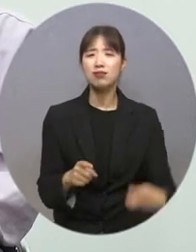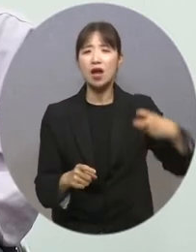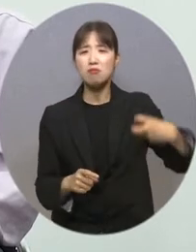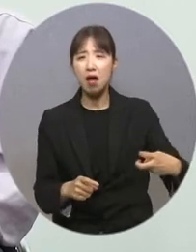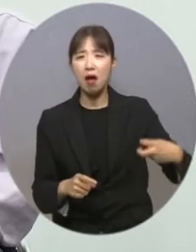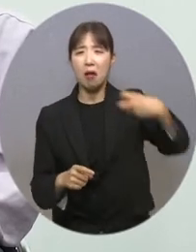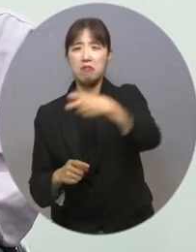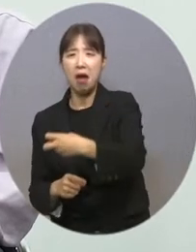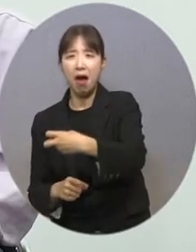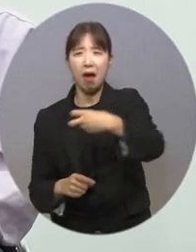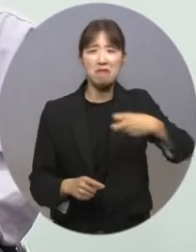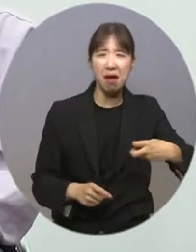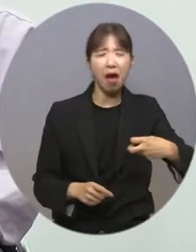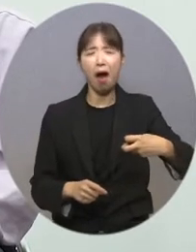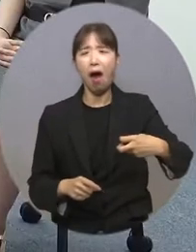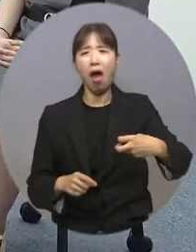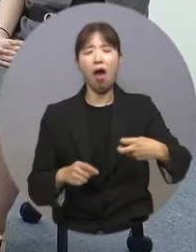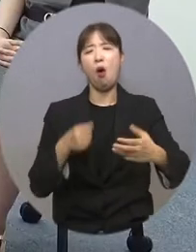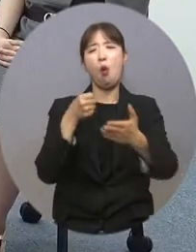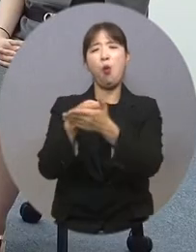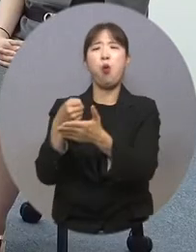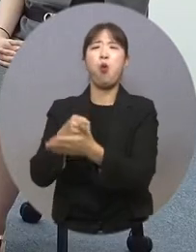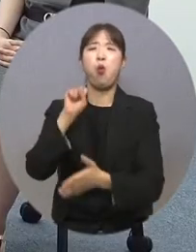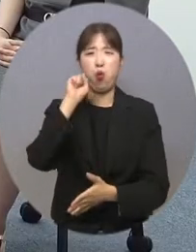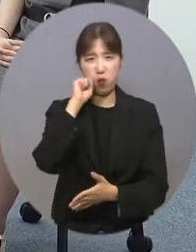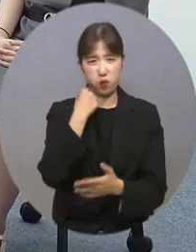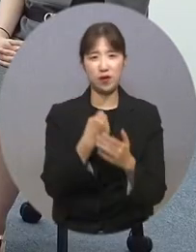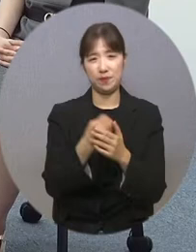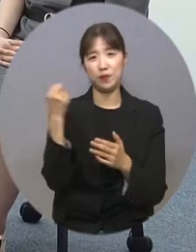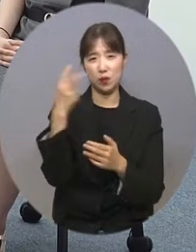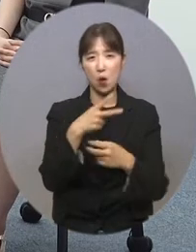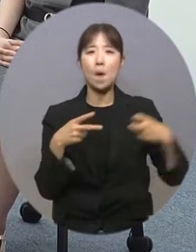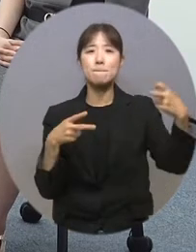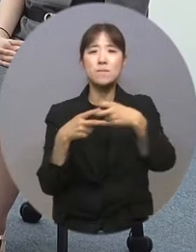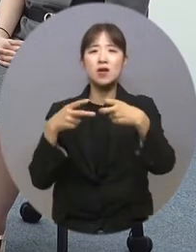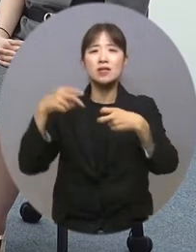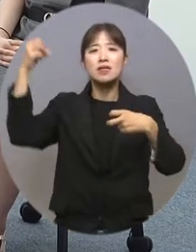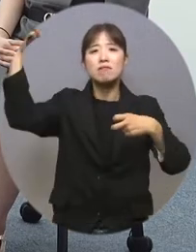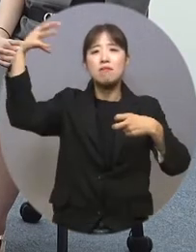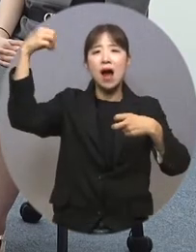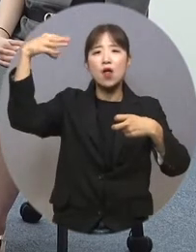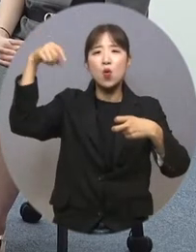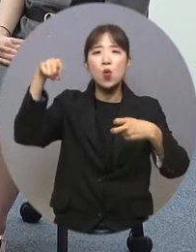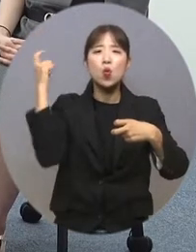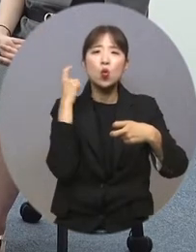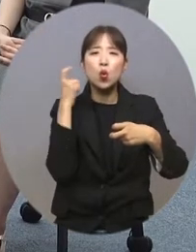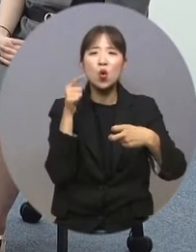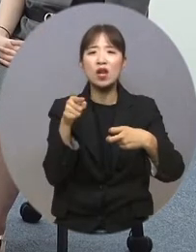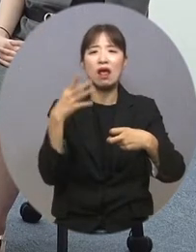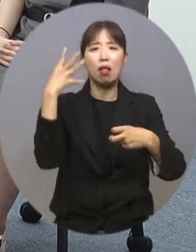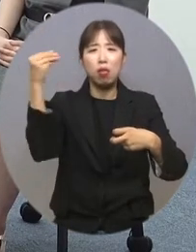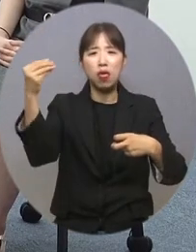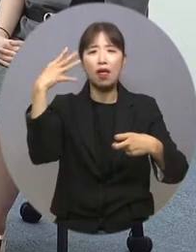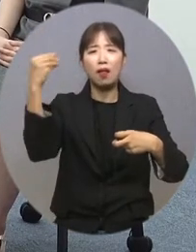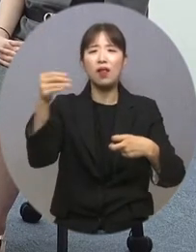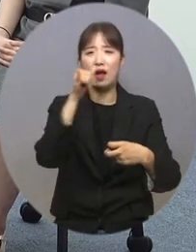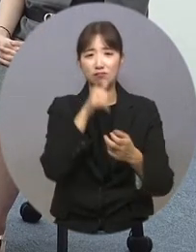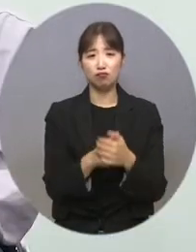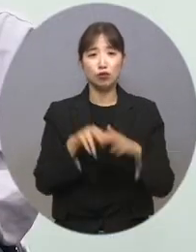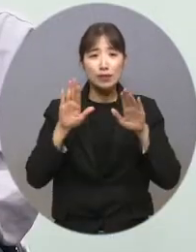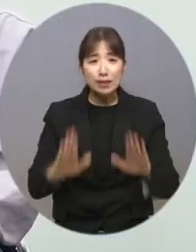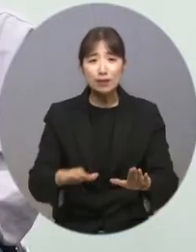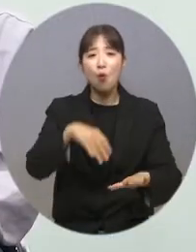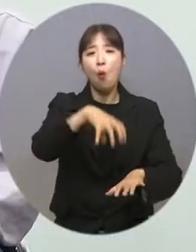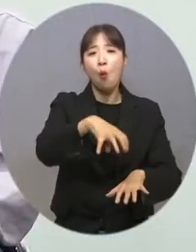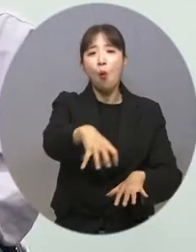정확히 알 수 없습니다 그리고 업 어스 가게 안내방송이 자주 끊겨요 그러니까 어 어디 지금 무슨 정류장이